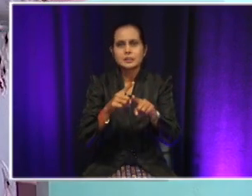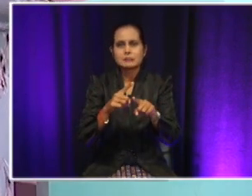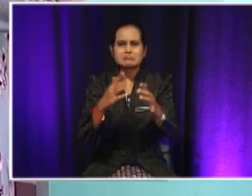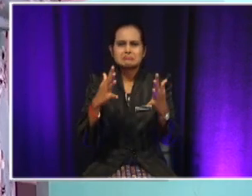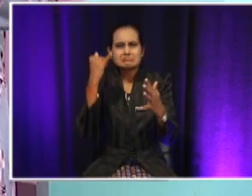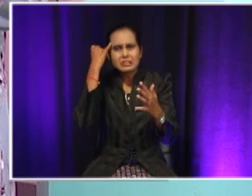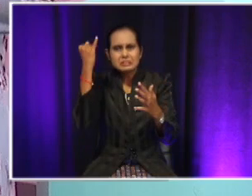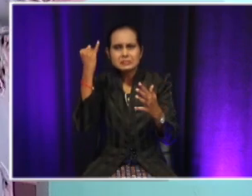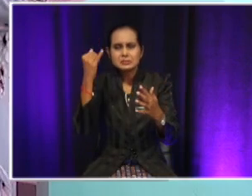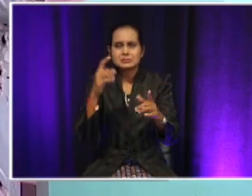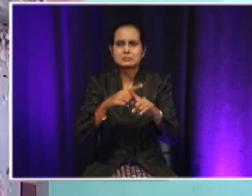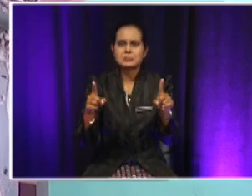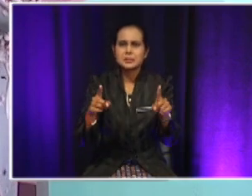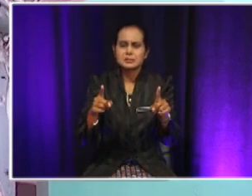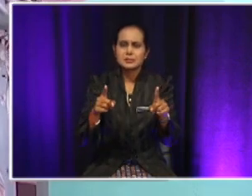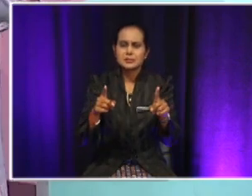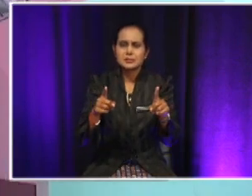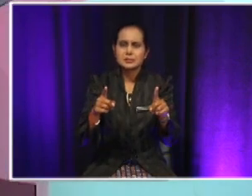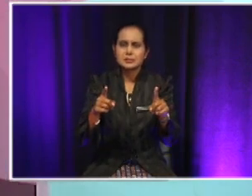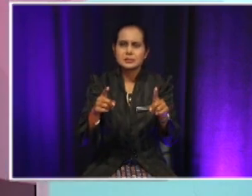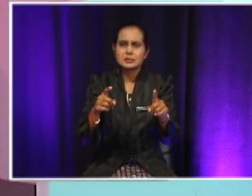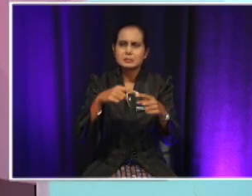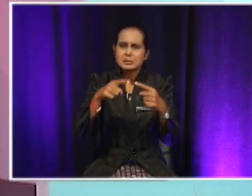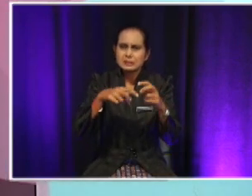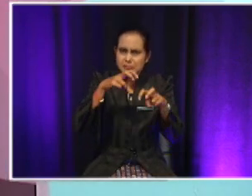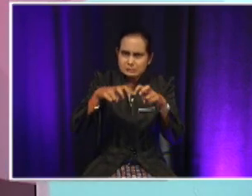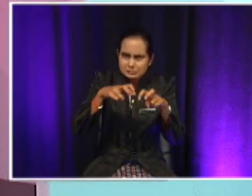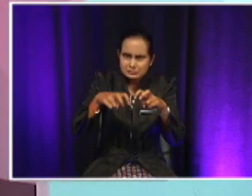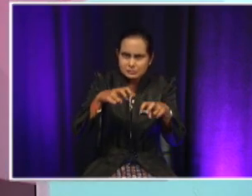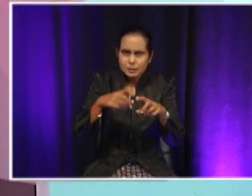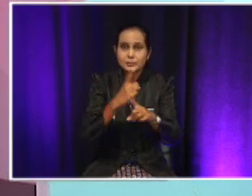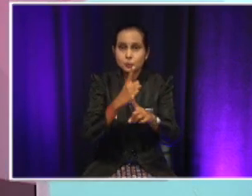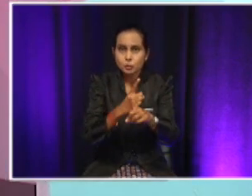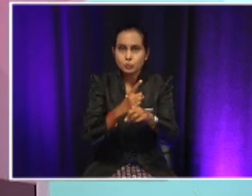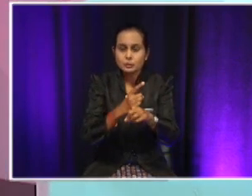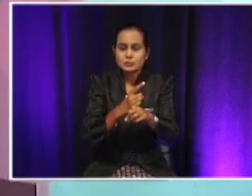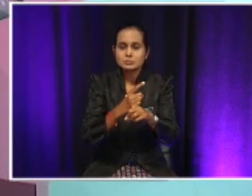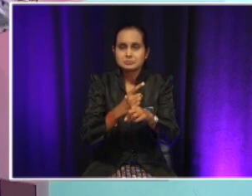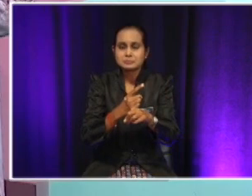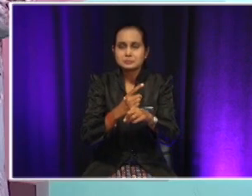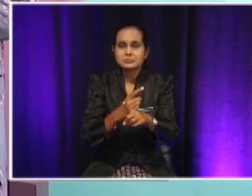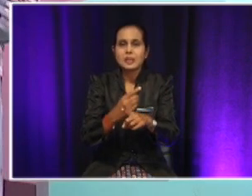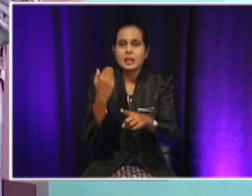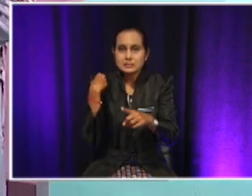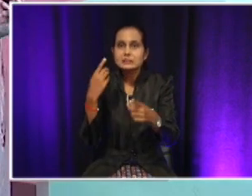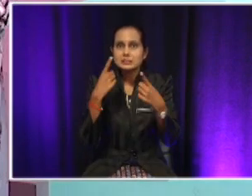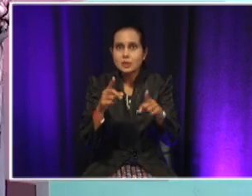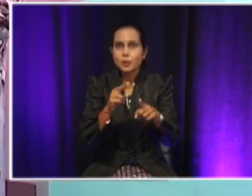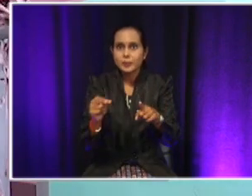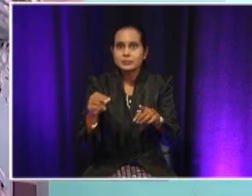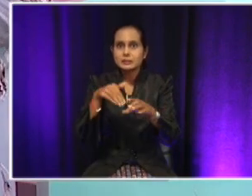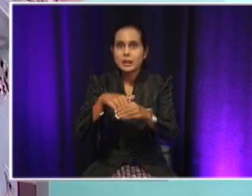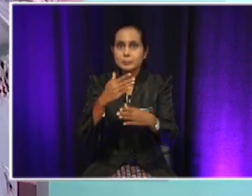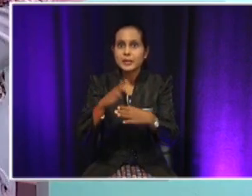idea, tetapi kalau diselidik, dianalisis betul-betul, insya-Allah ada jawapan dalam bahagian